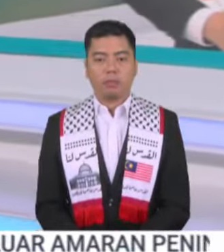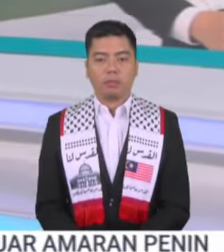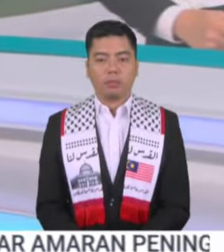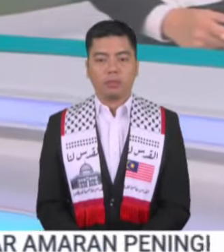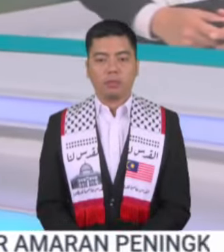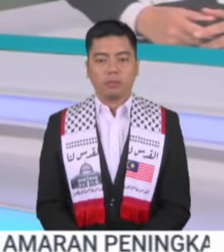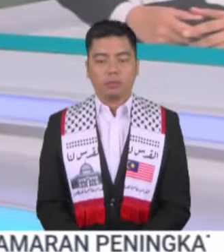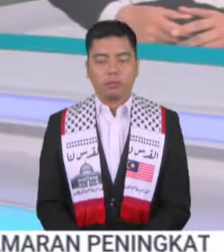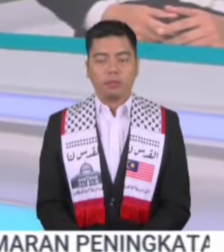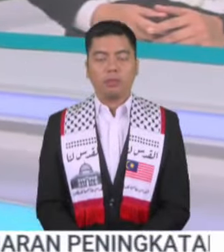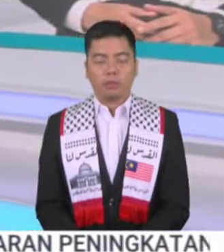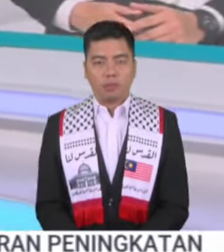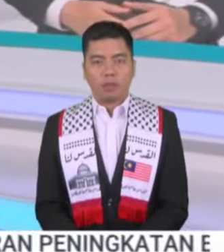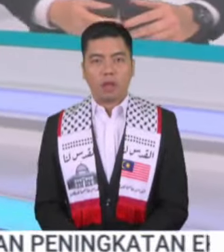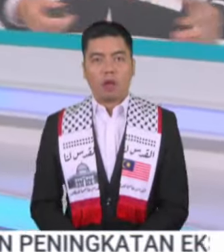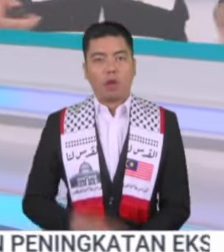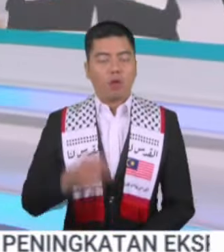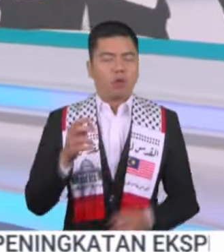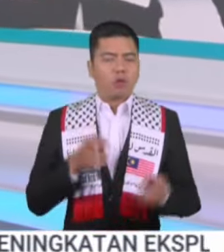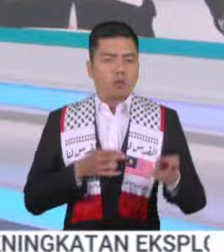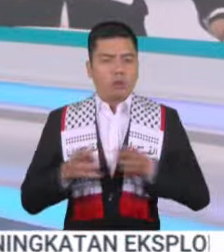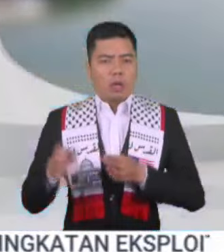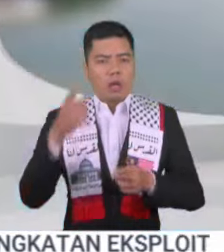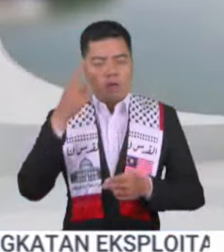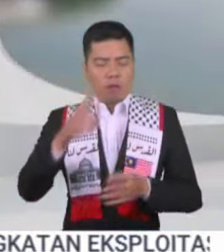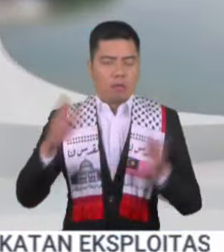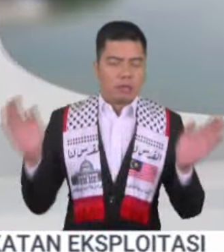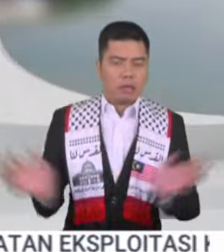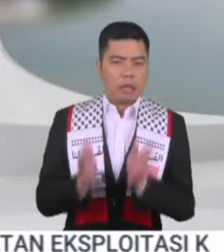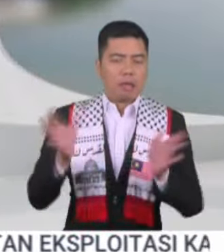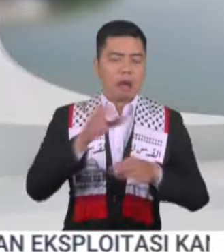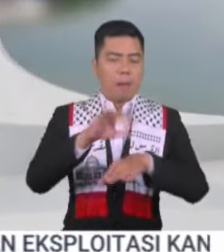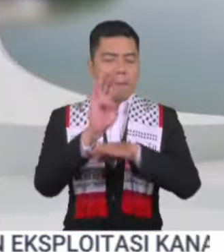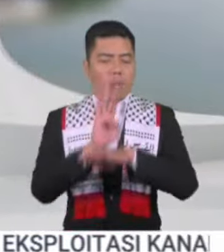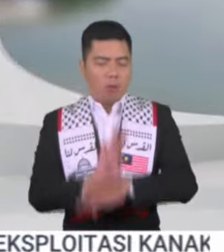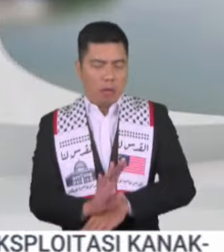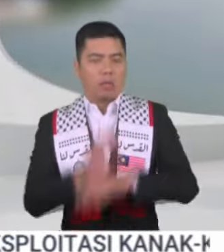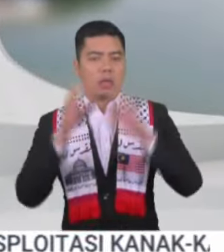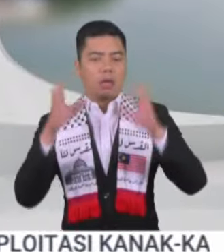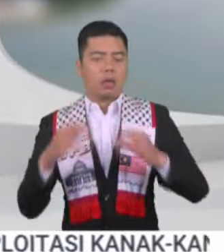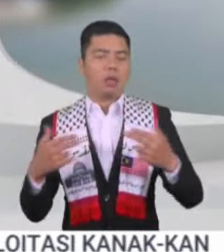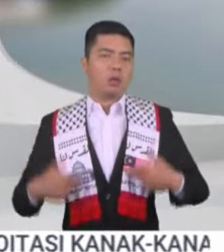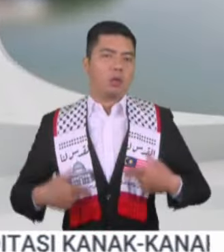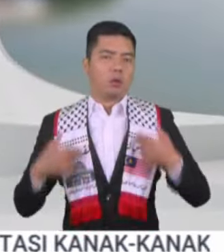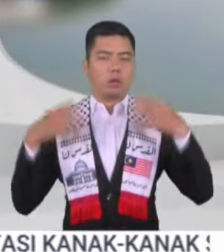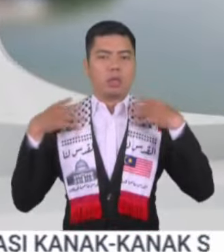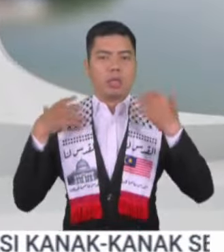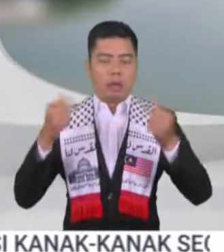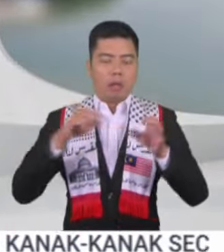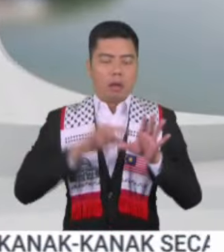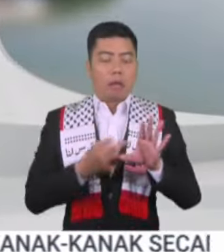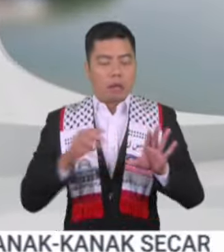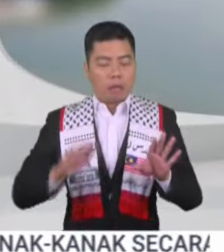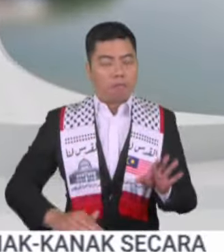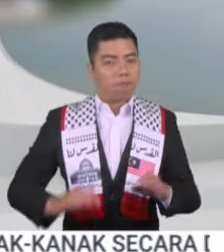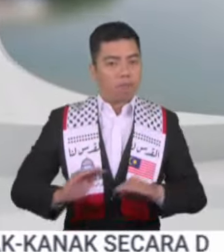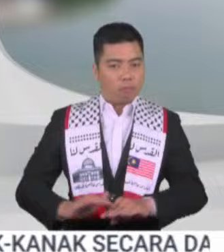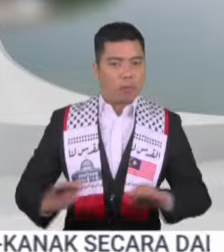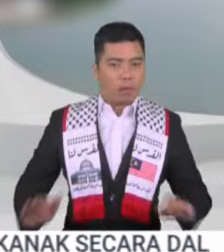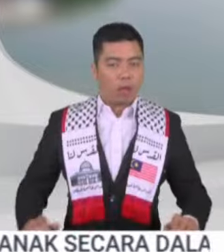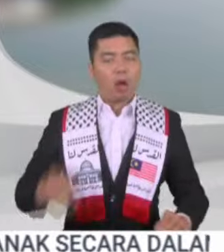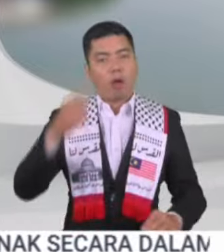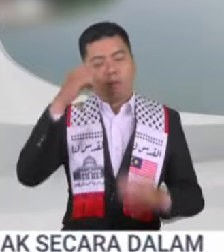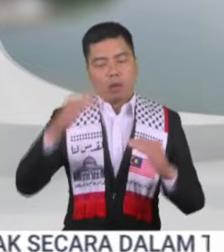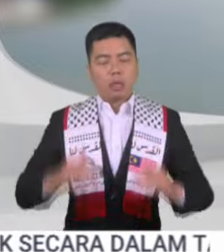silakan ya sahih usaha memupuk dan membudayakan gaya hidup sihat bermula dari kanak-kanak bagi memastikan